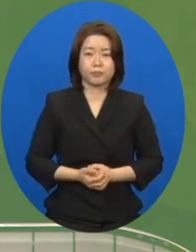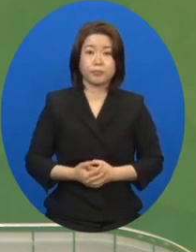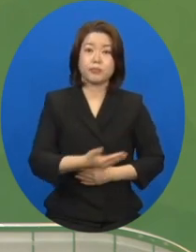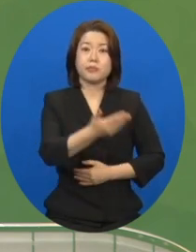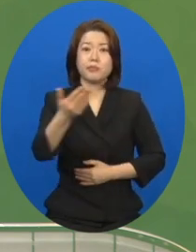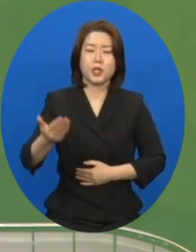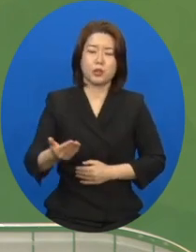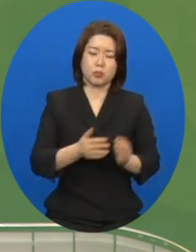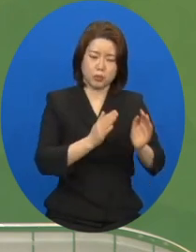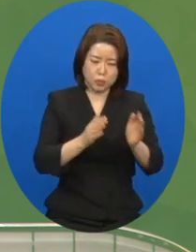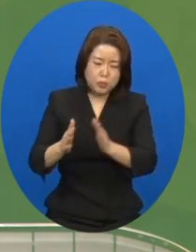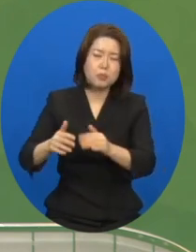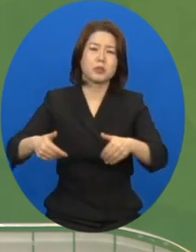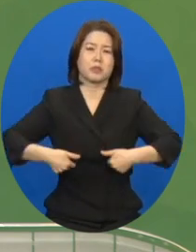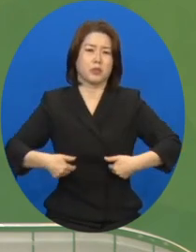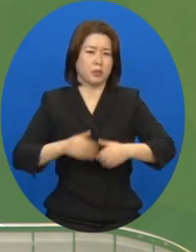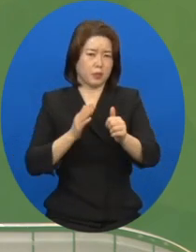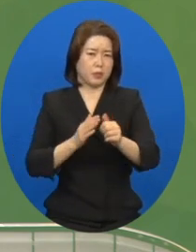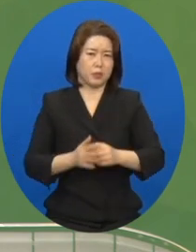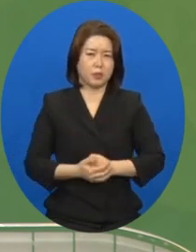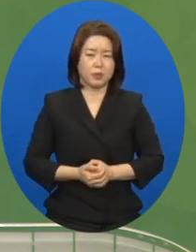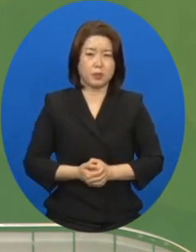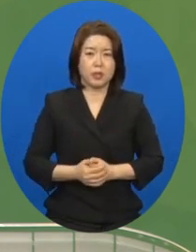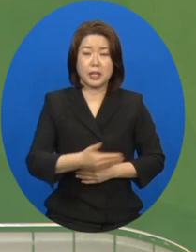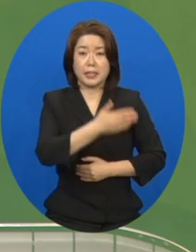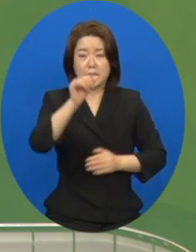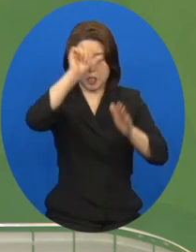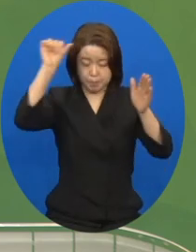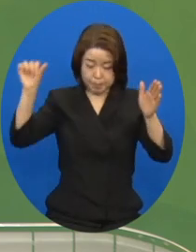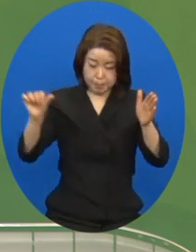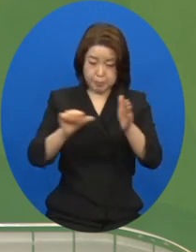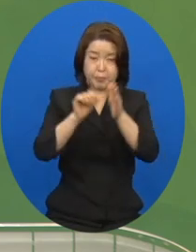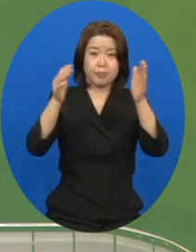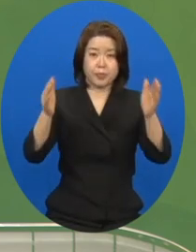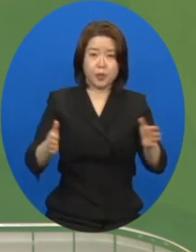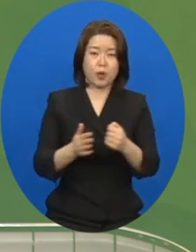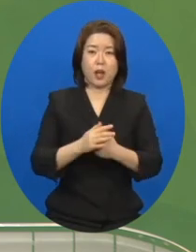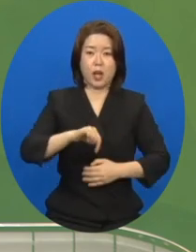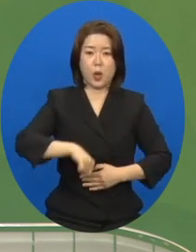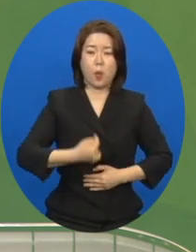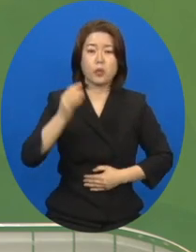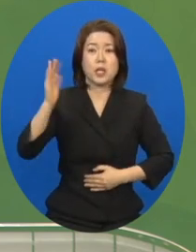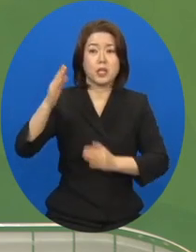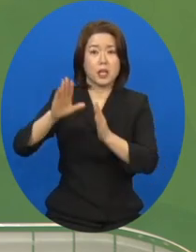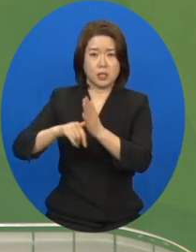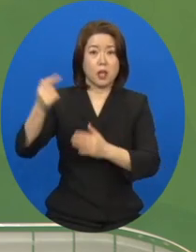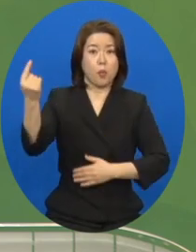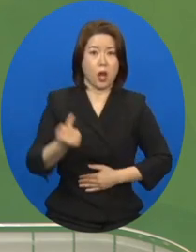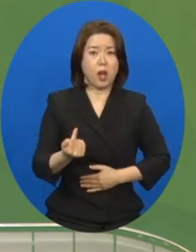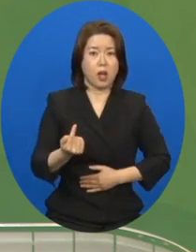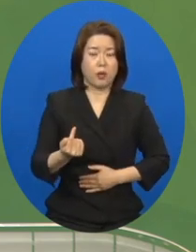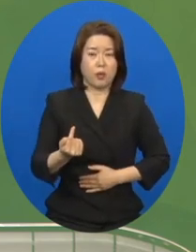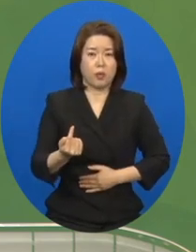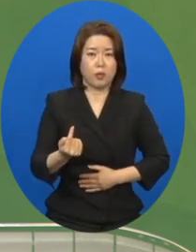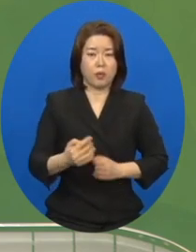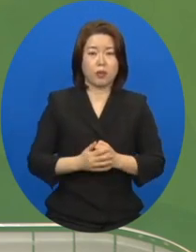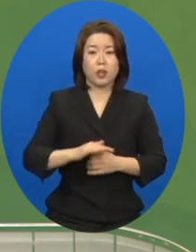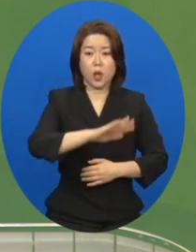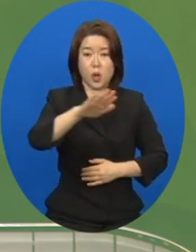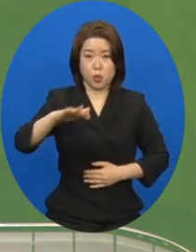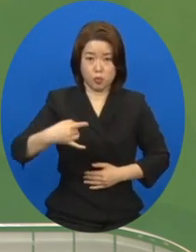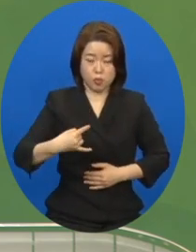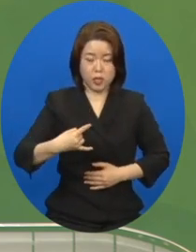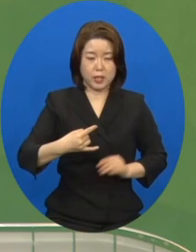여러분 준비해야 돼요. 여러분의 생애에도 혼자가 될 때가 오는 거예요. 우리에게